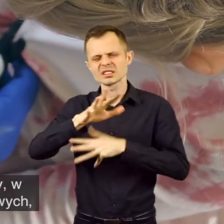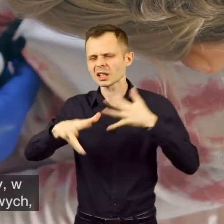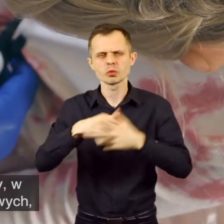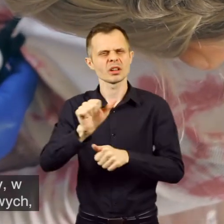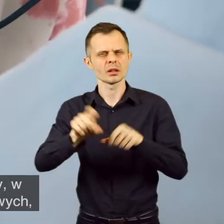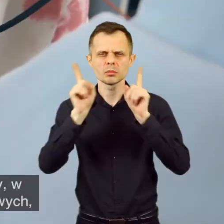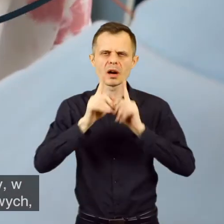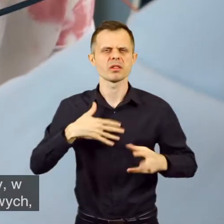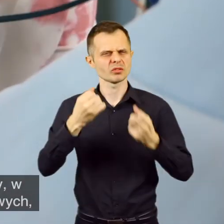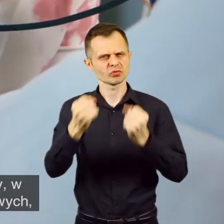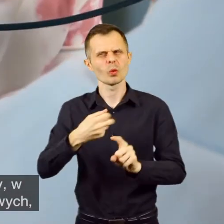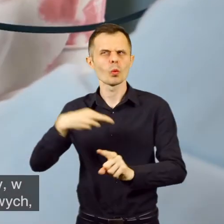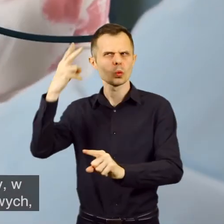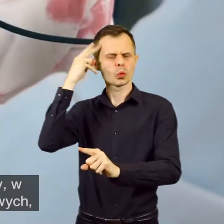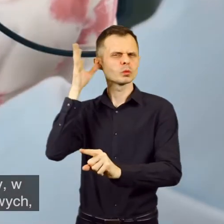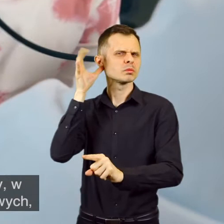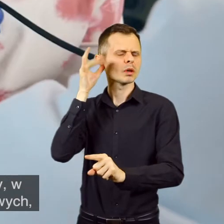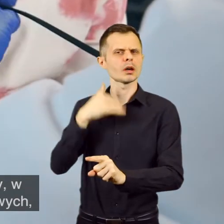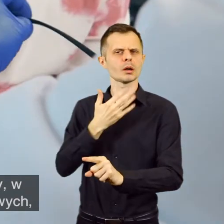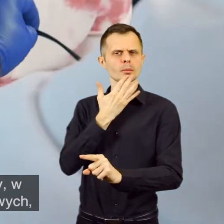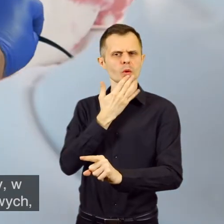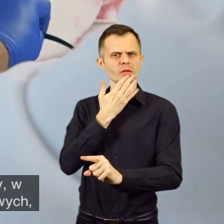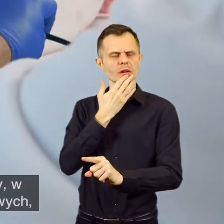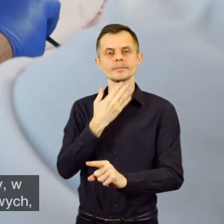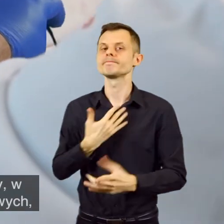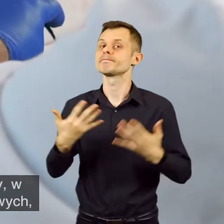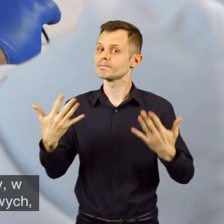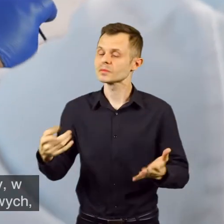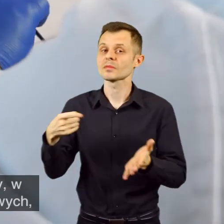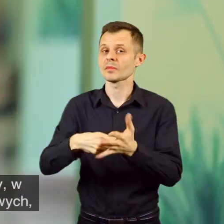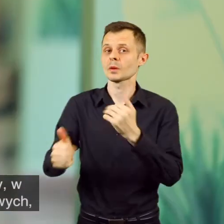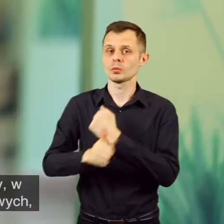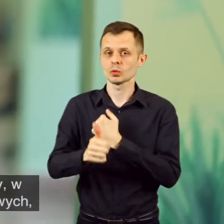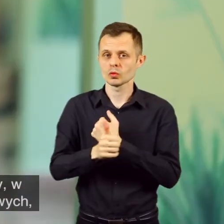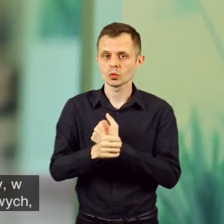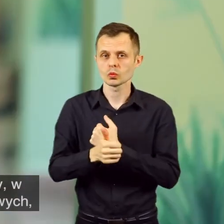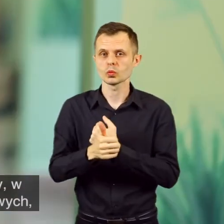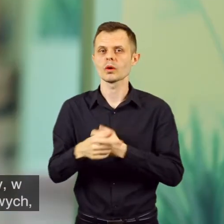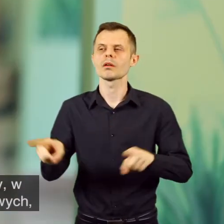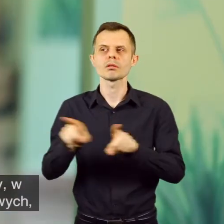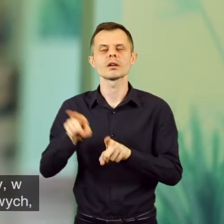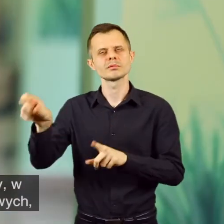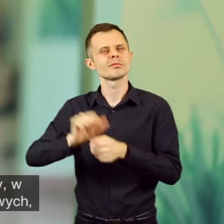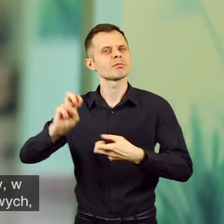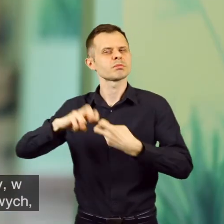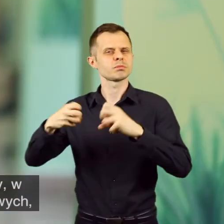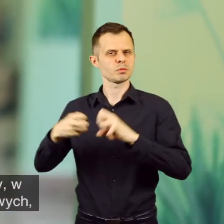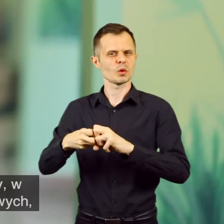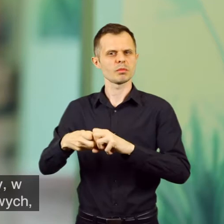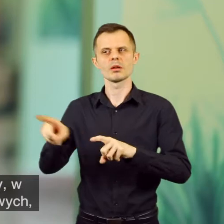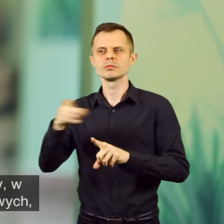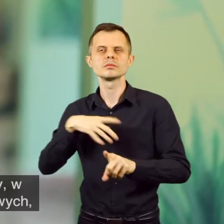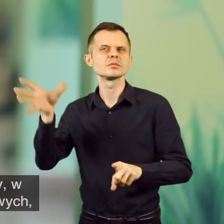utrudniają rozumienie mowy, w związku z czym również są dużą przeszkodą w